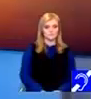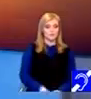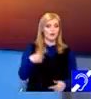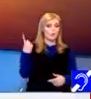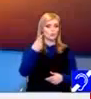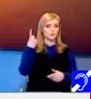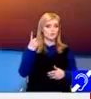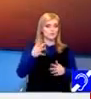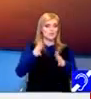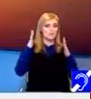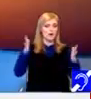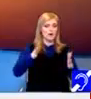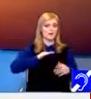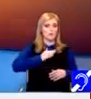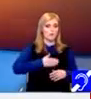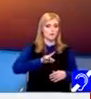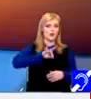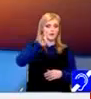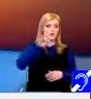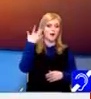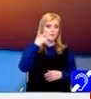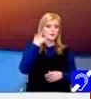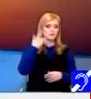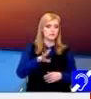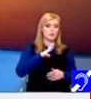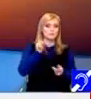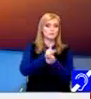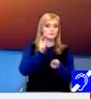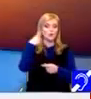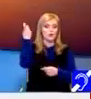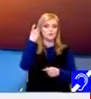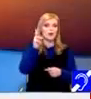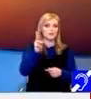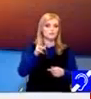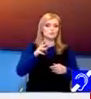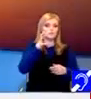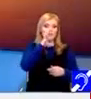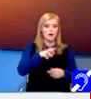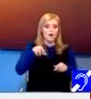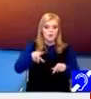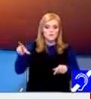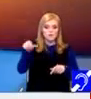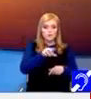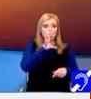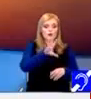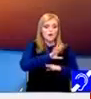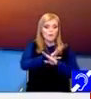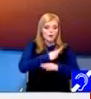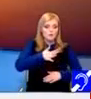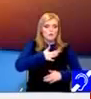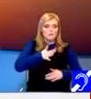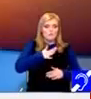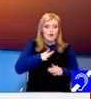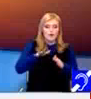Una dintre cele mai mari companii aeriene din Statele Unite este la cuțită cu proprietarii de animale după ce săptămâna aceasta un câine a murit sufocat